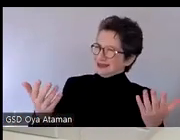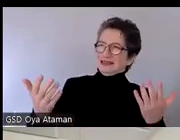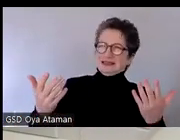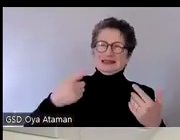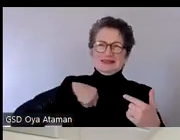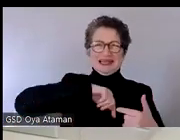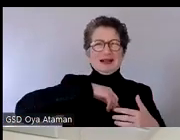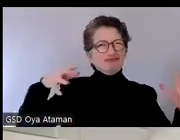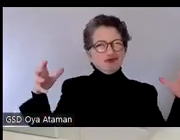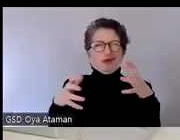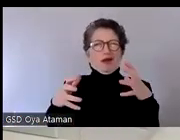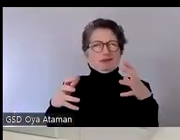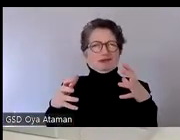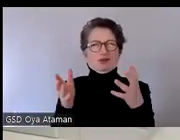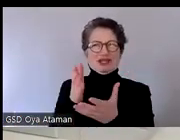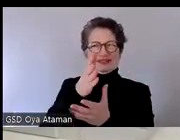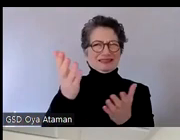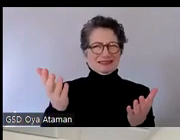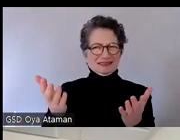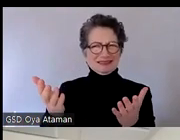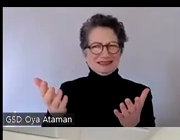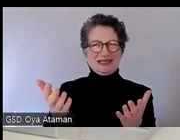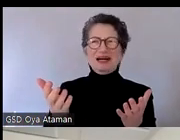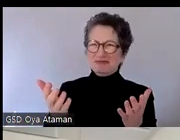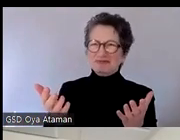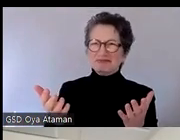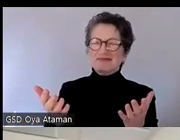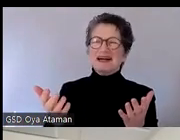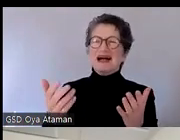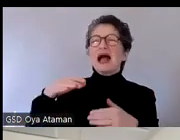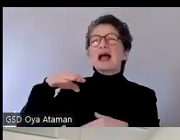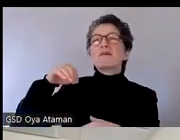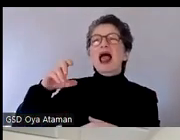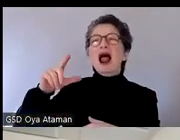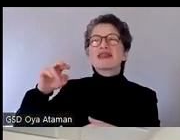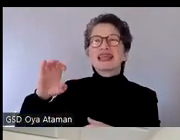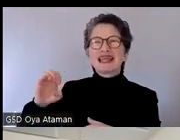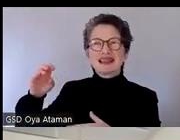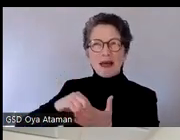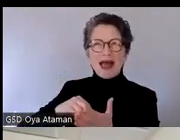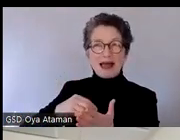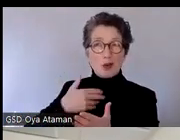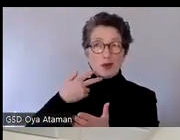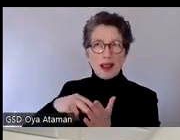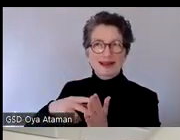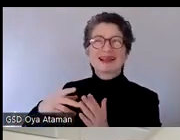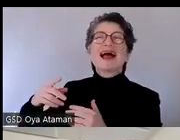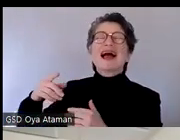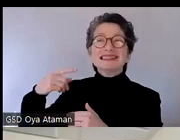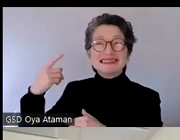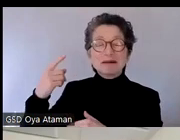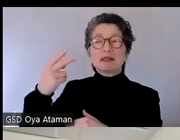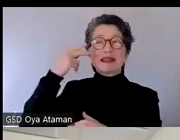miteinander unterwegs sind. Das ist auch nicht geplant, aber wir haben hier Melanie dabei, die als blinde